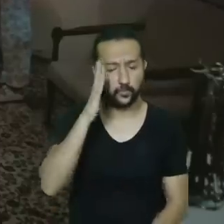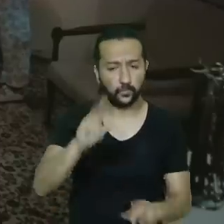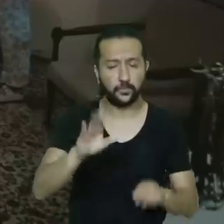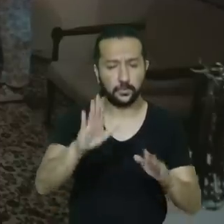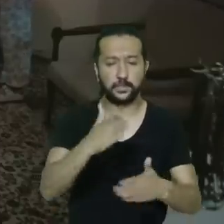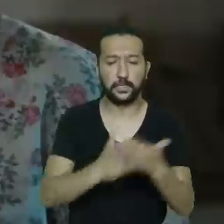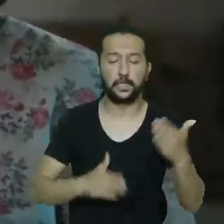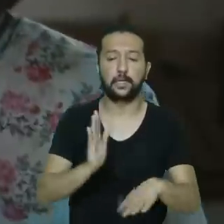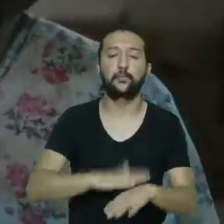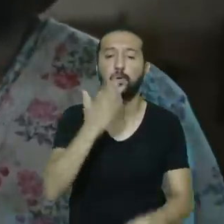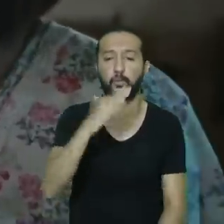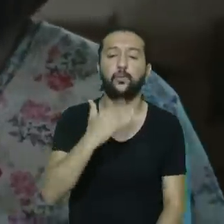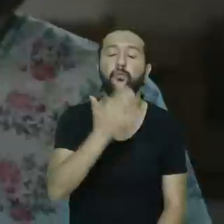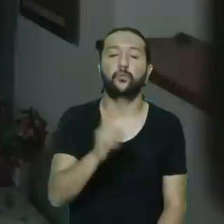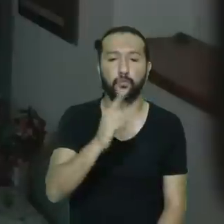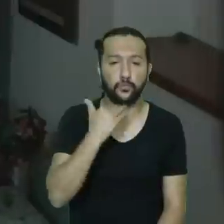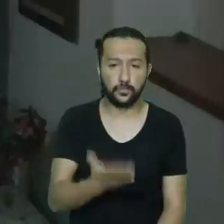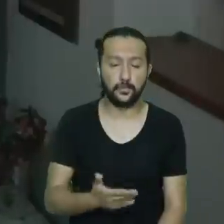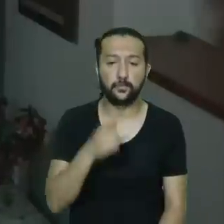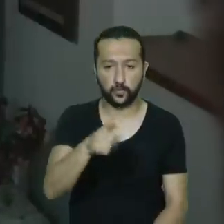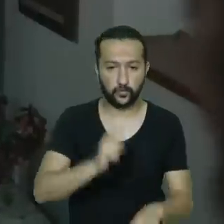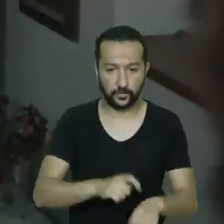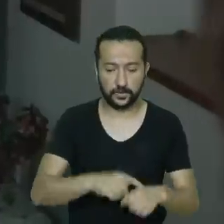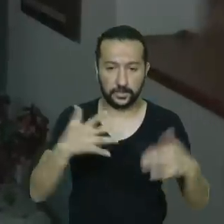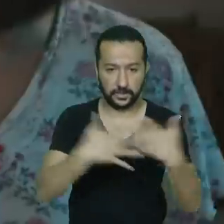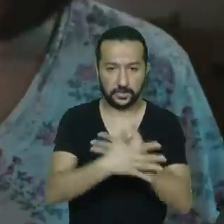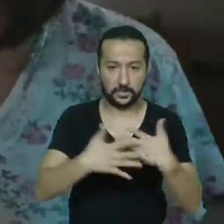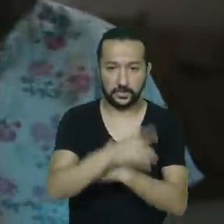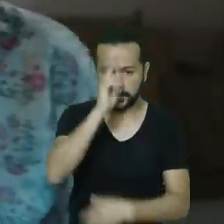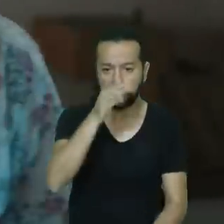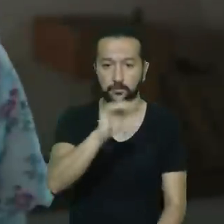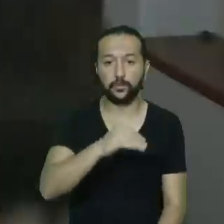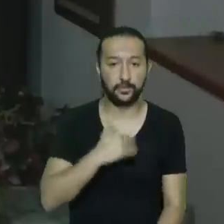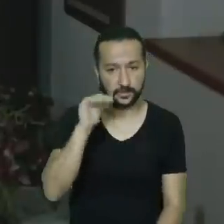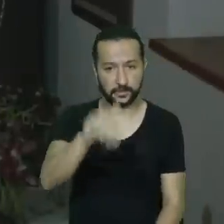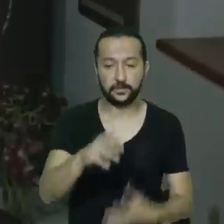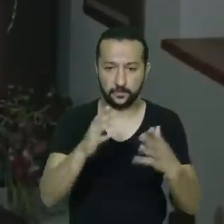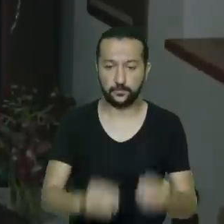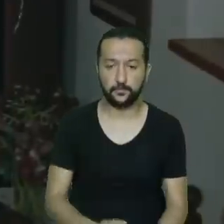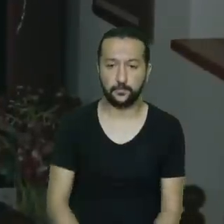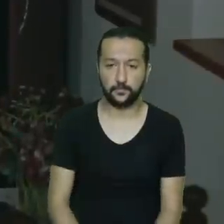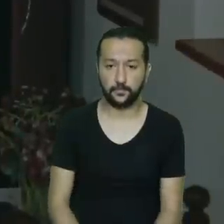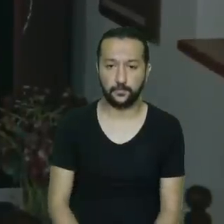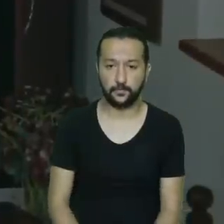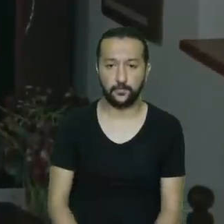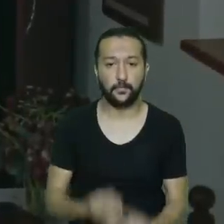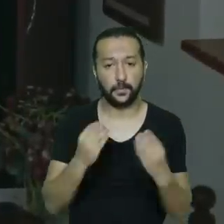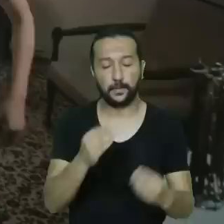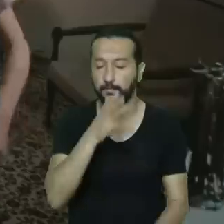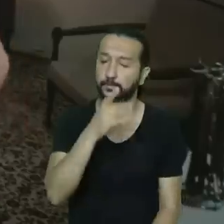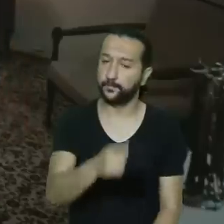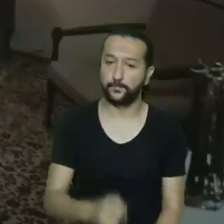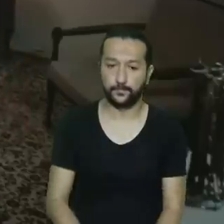Uygundan kalma. Yok canım olur mu? Bu vakitte gece gece gitme tek başına. Ben de geleceğim. İyi